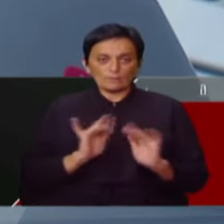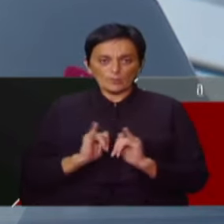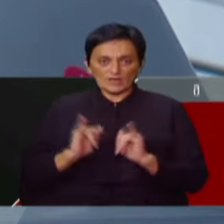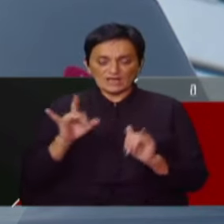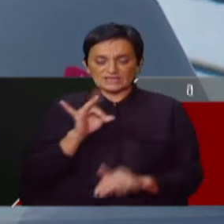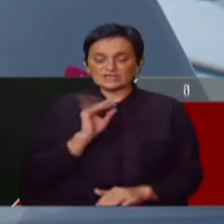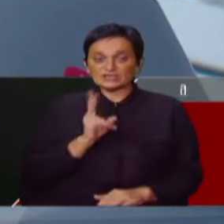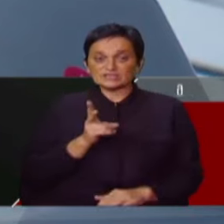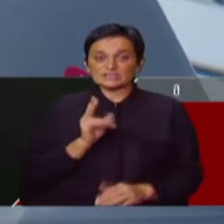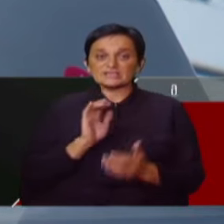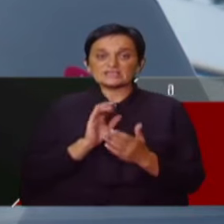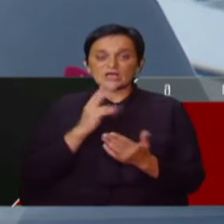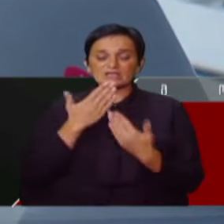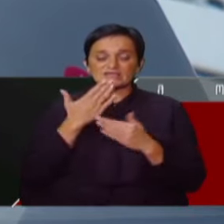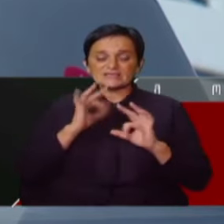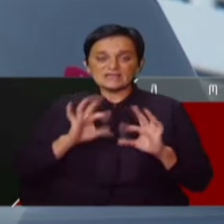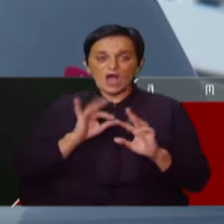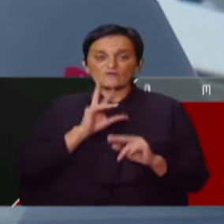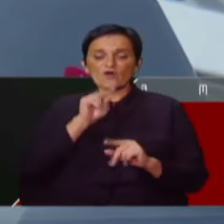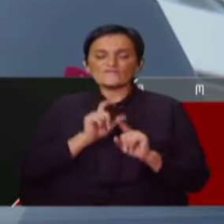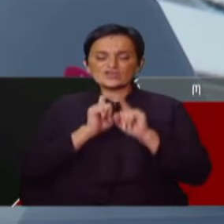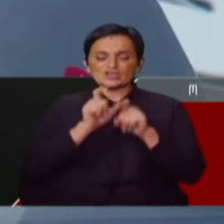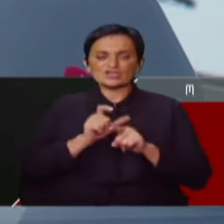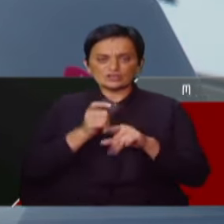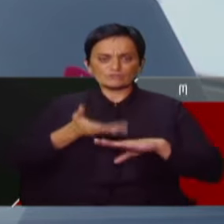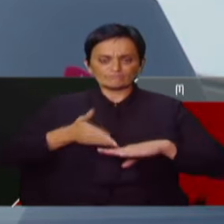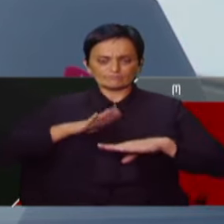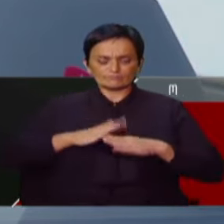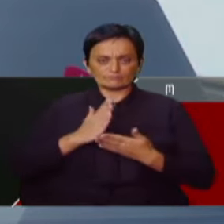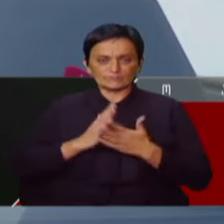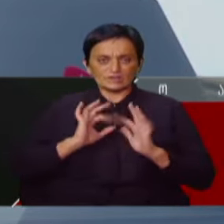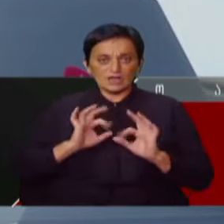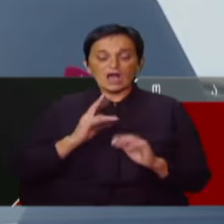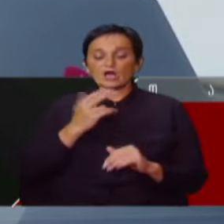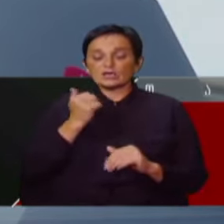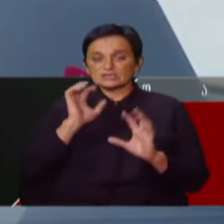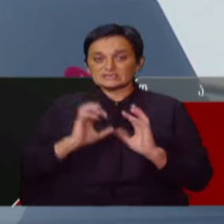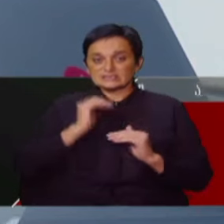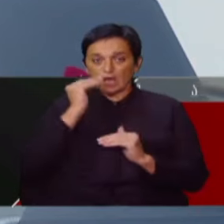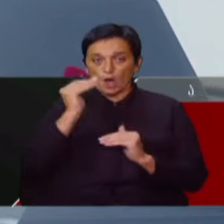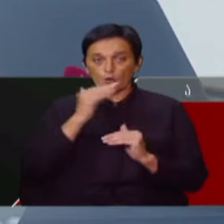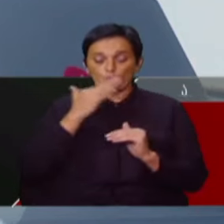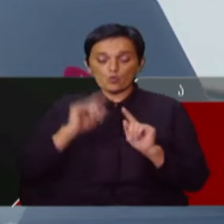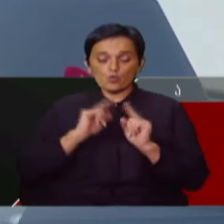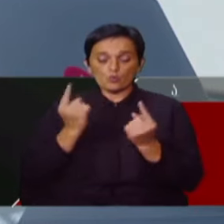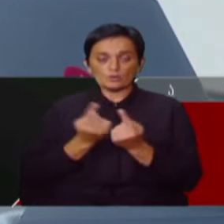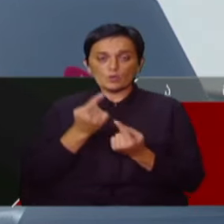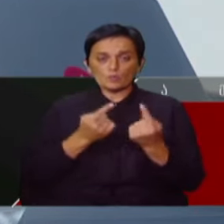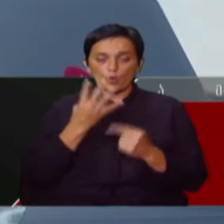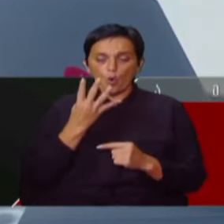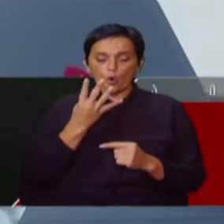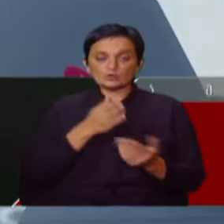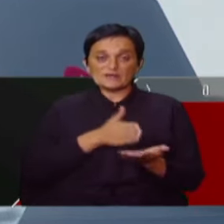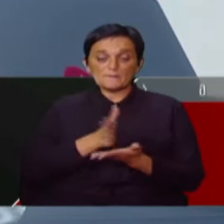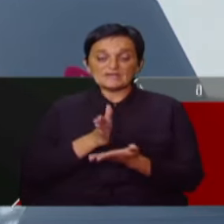განვითარების რისკი, ნაცნობი გზავნილები და რიტორიკა კიდევ უფრო გამწვავებულია. დასახელებულია საკონსტიტუციო უმრავლესობისთვის ბრძოლის 4